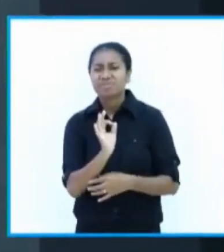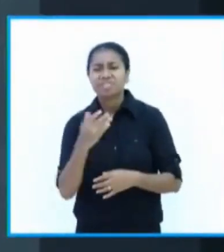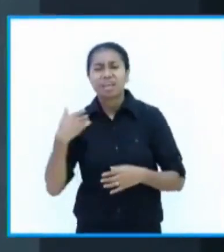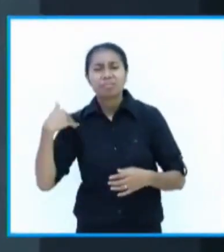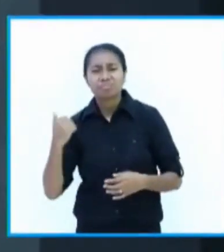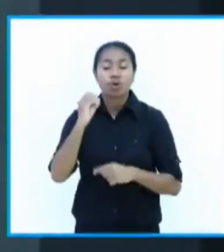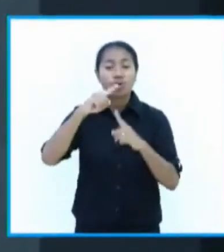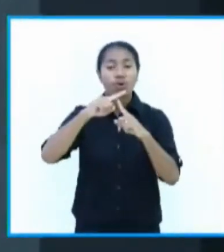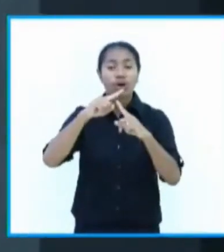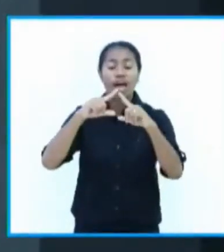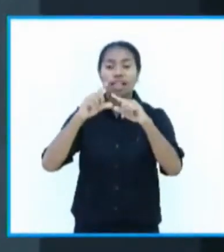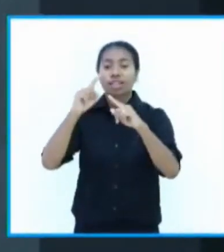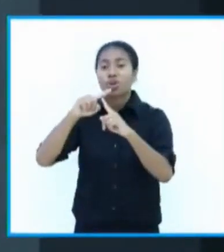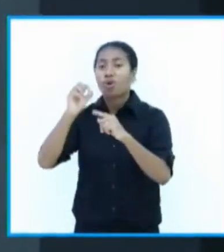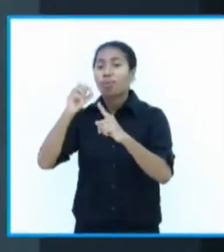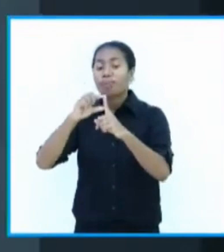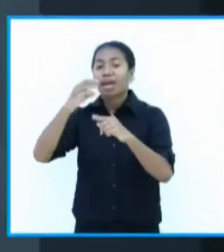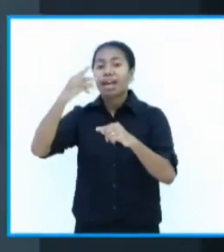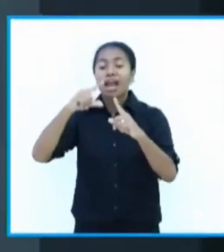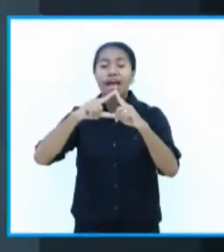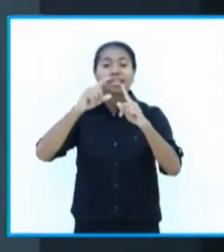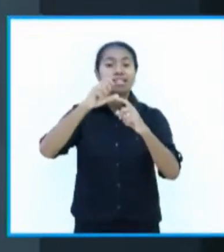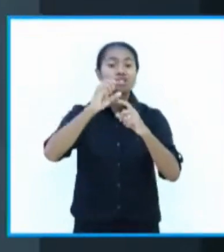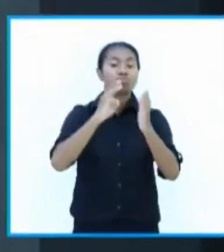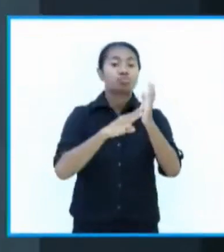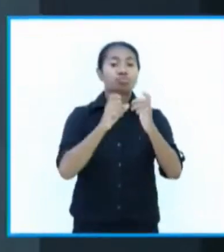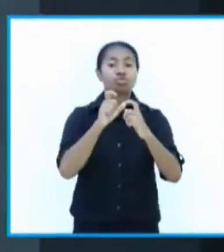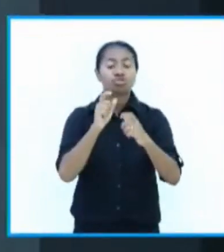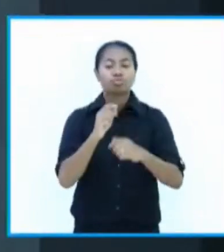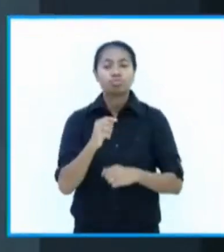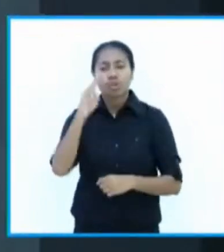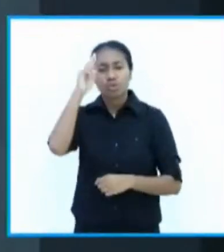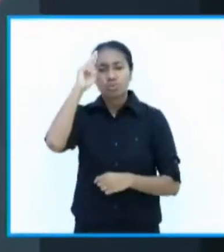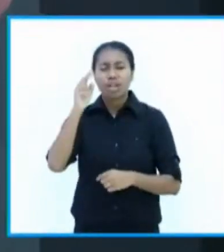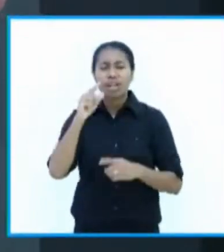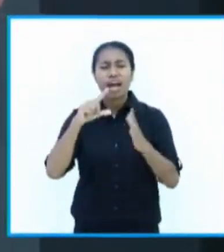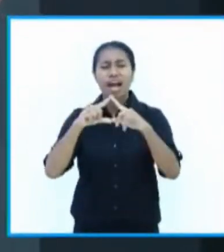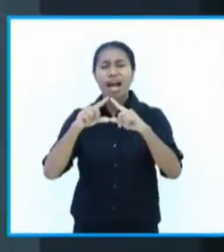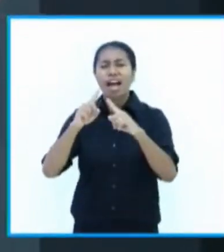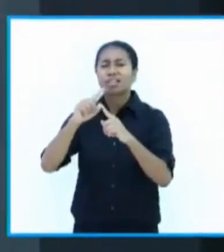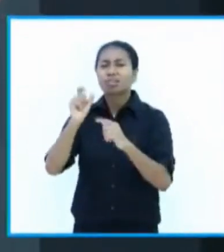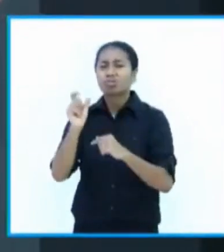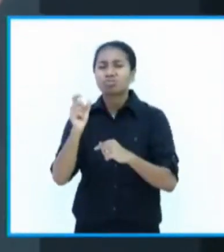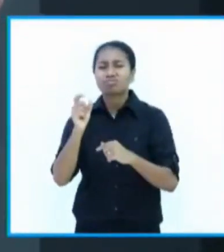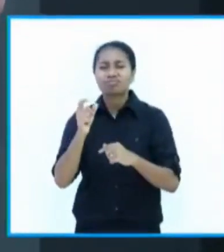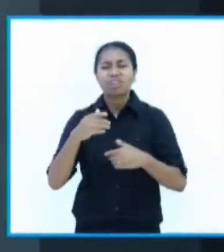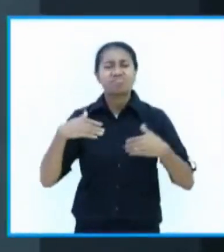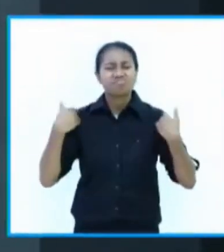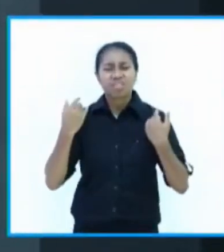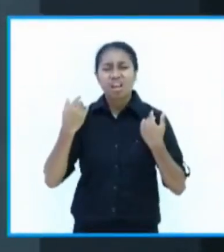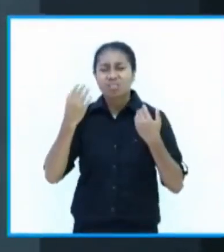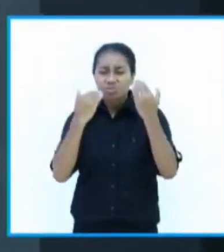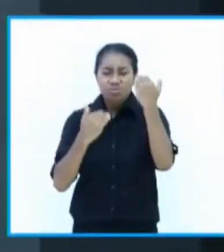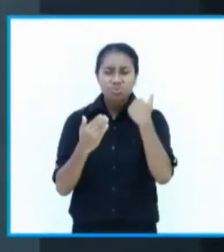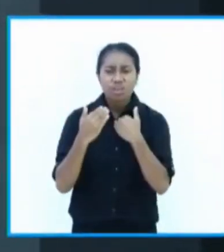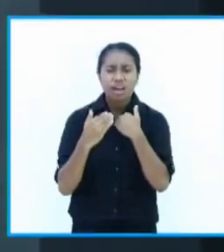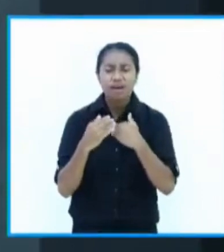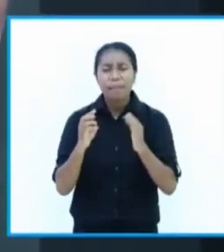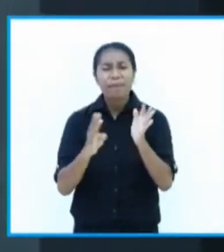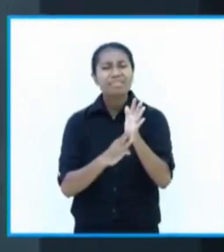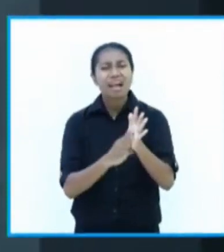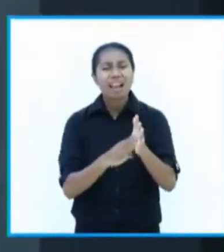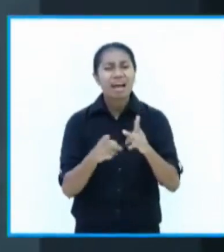melebihi kekuatanmu Tuhan mengatur sedemikian rupa sukar sulit bahaya batang tapi dia kuatkan kamu